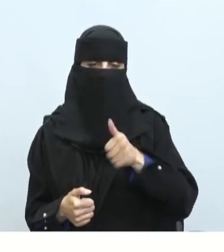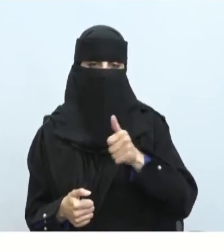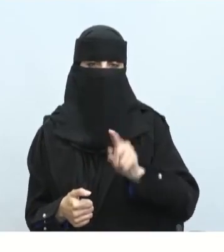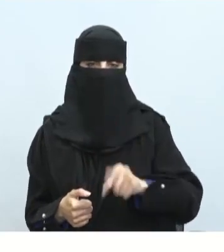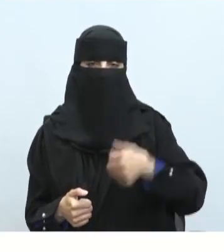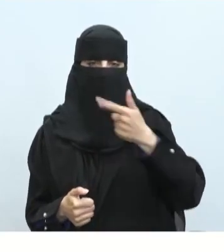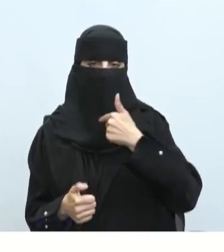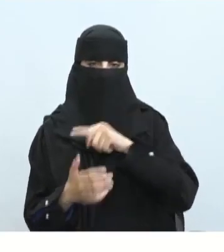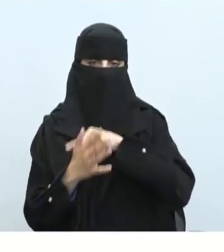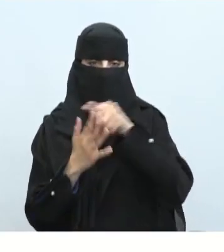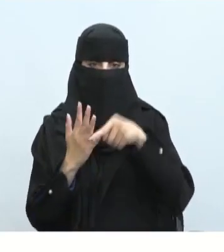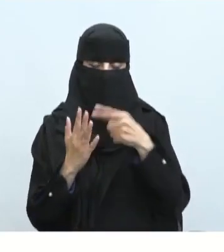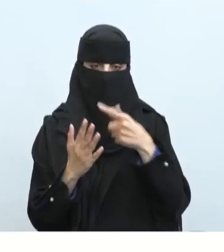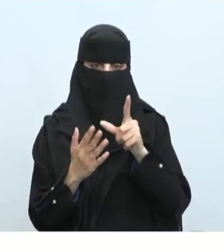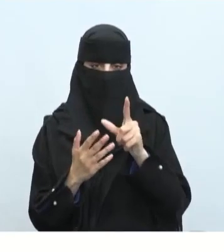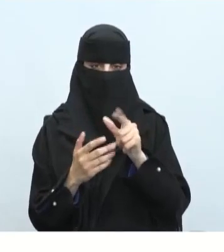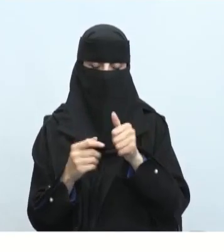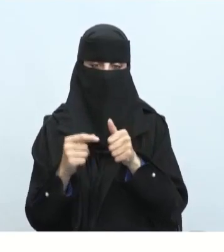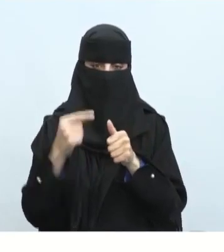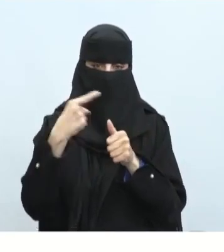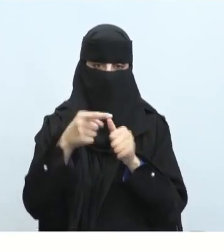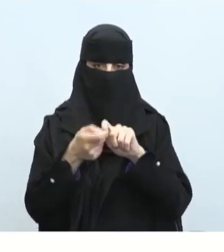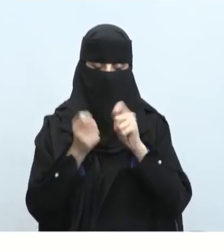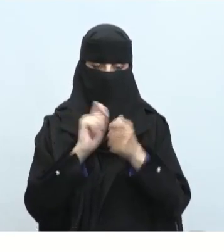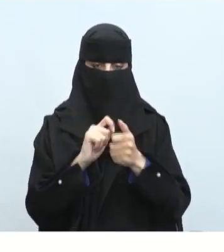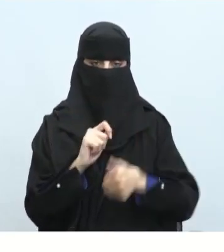علامه نصب الاسماء الخمسه الالف